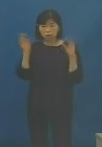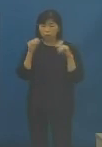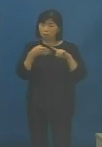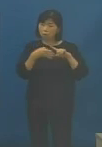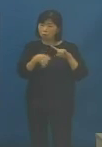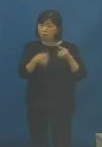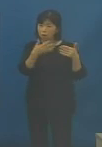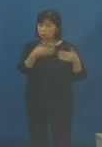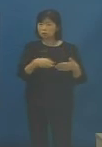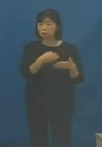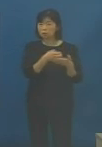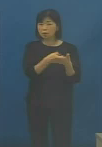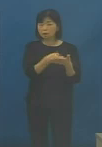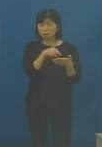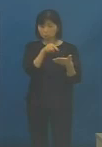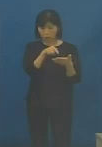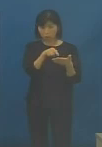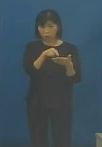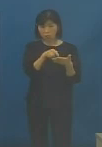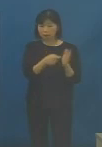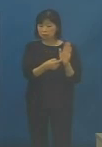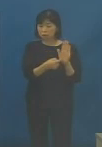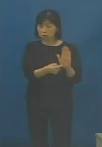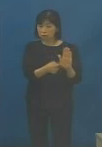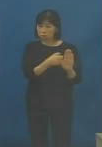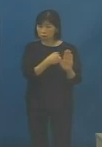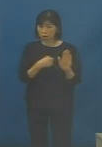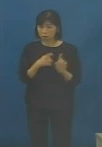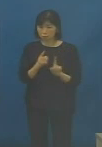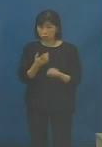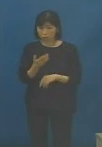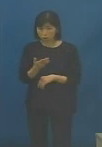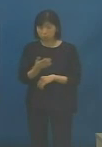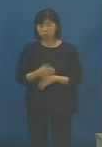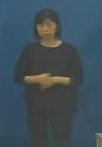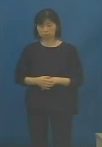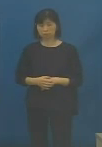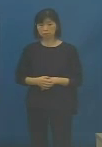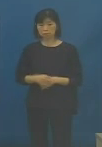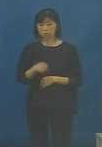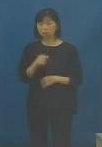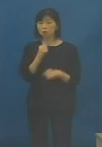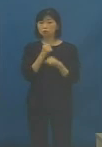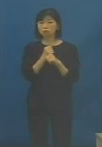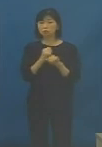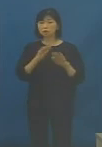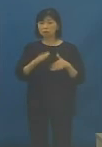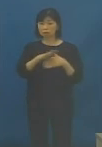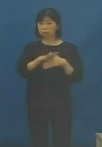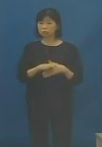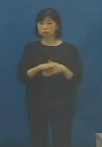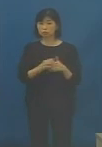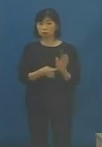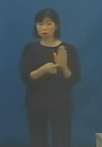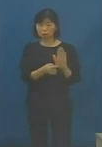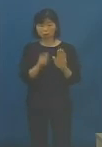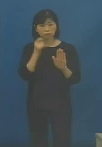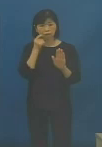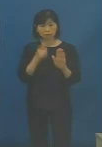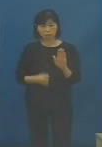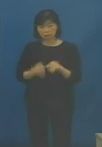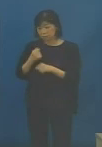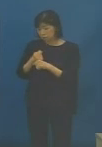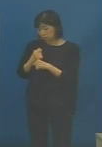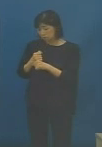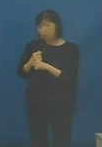ので、これが出せるかどうかといえばそれは作ってない文書出せませんので作ってある文書